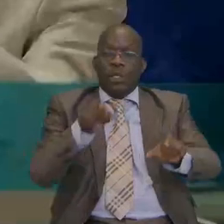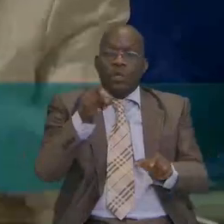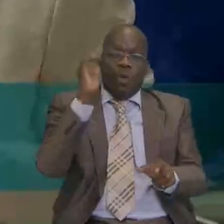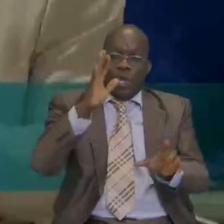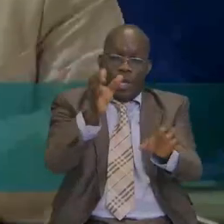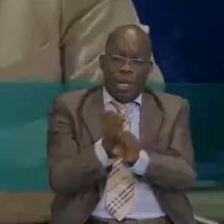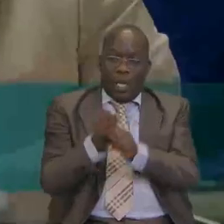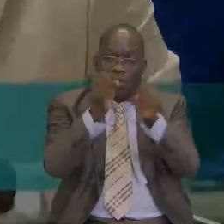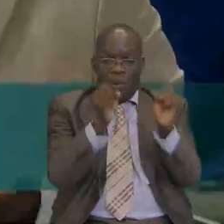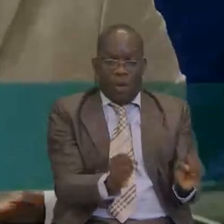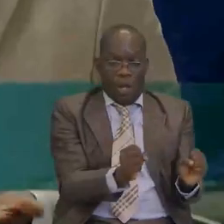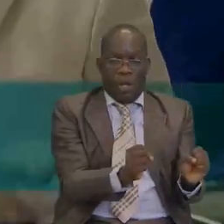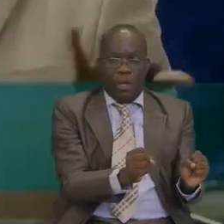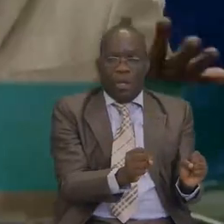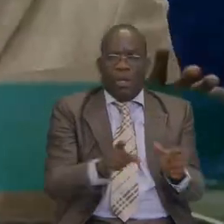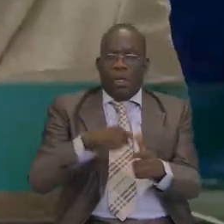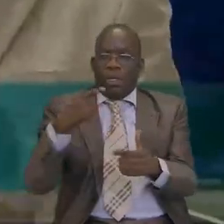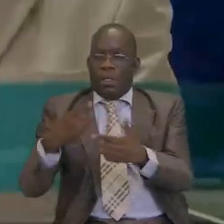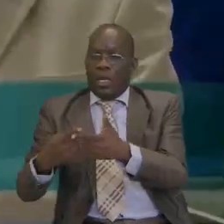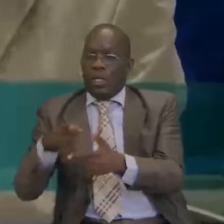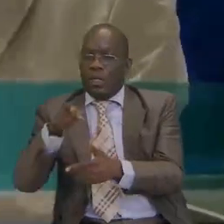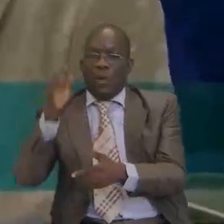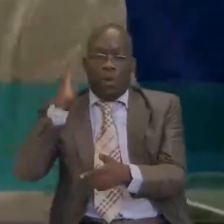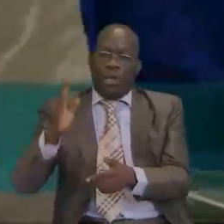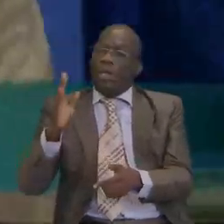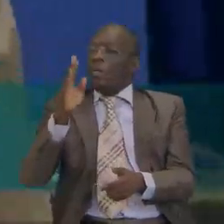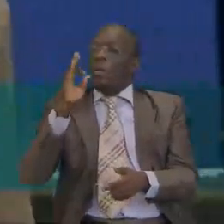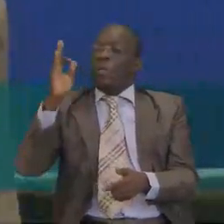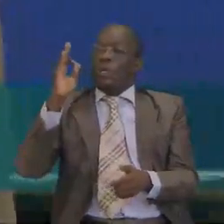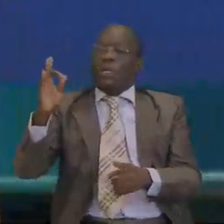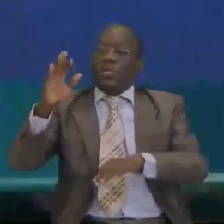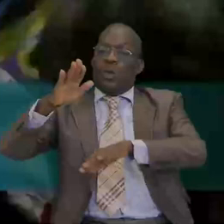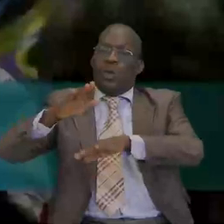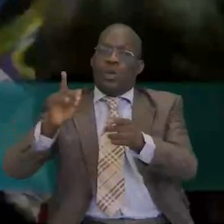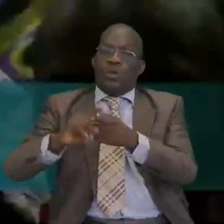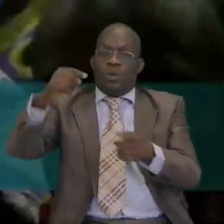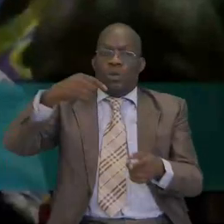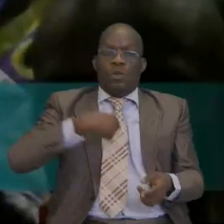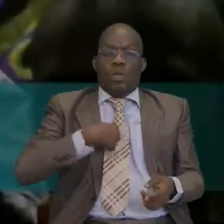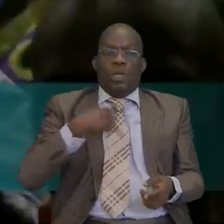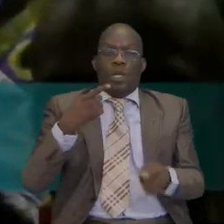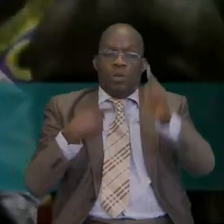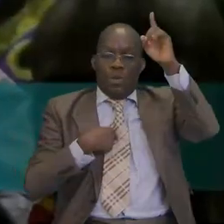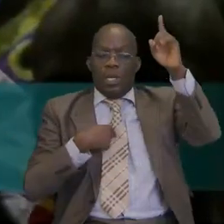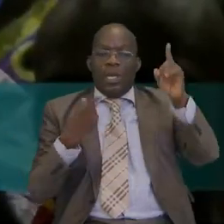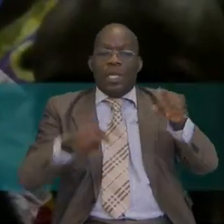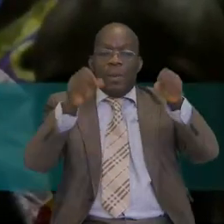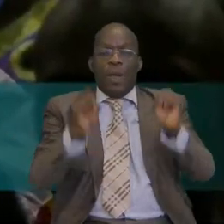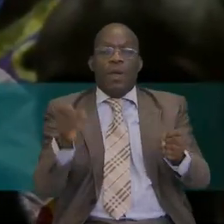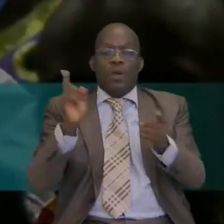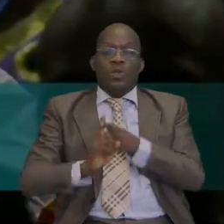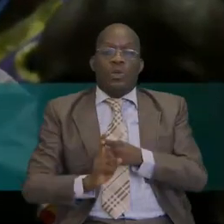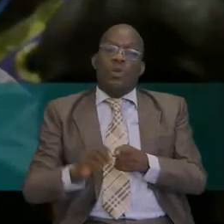puissance. Et ensuite, et vous serez mes témoins. La puissance pour